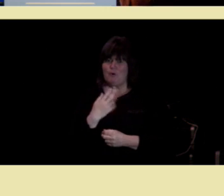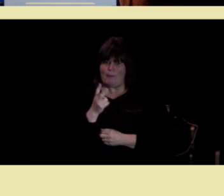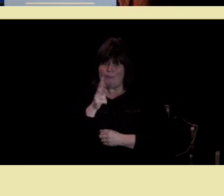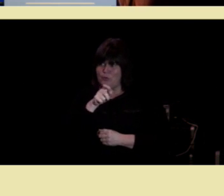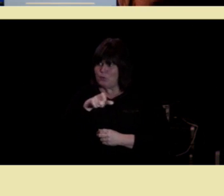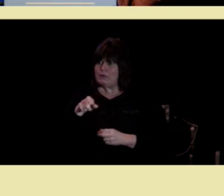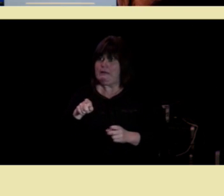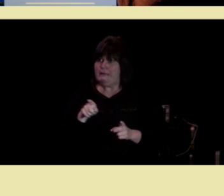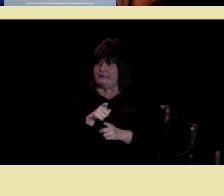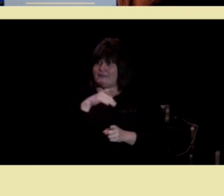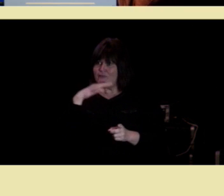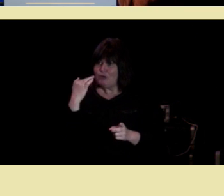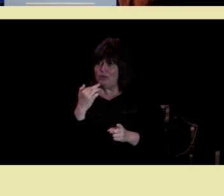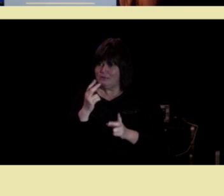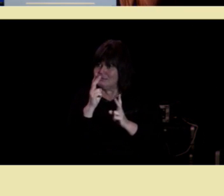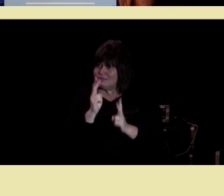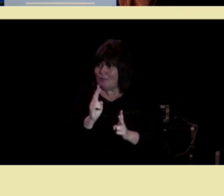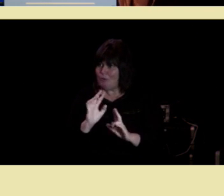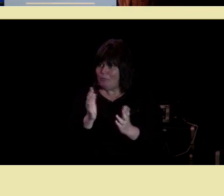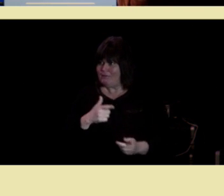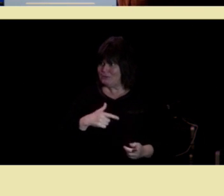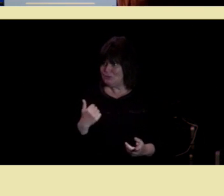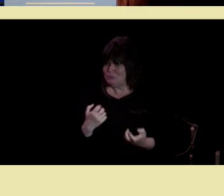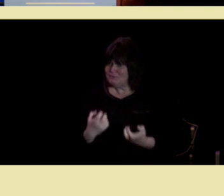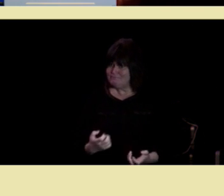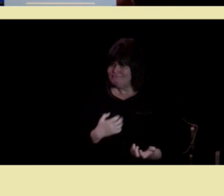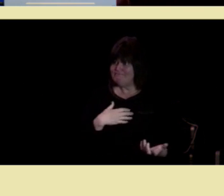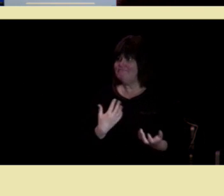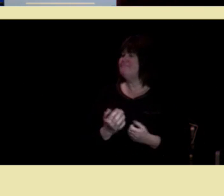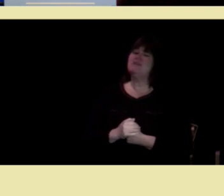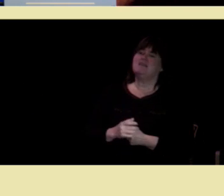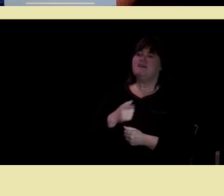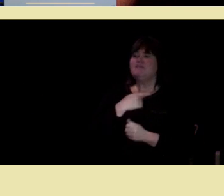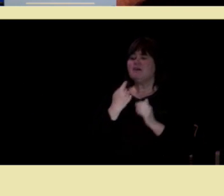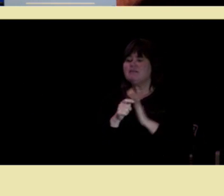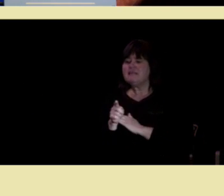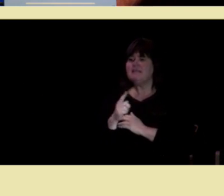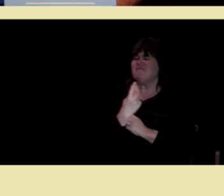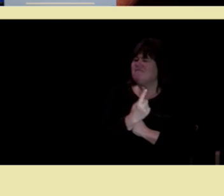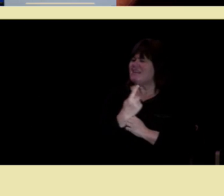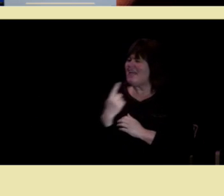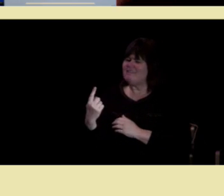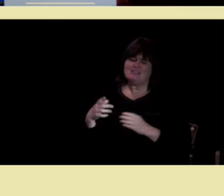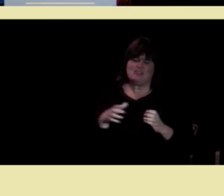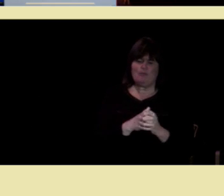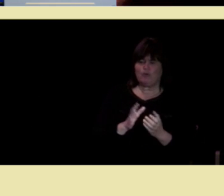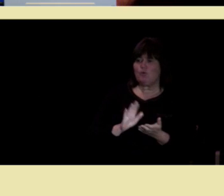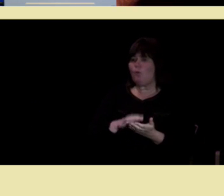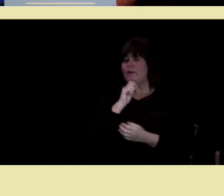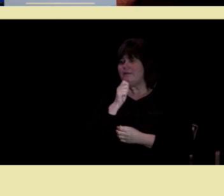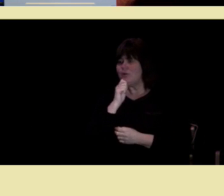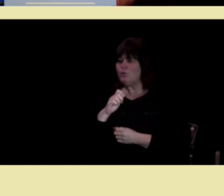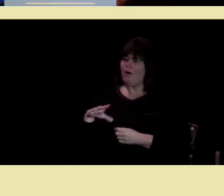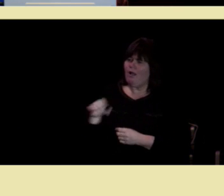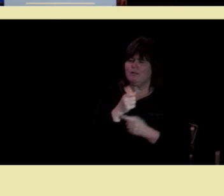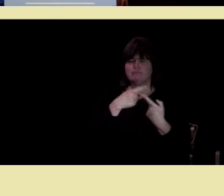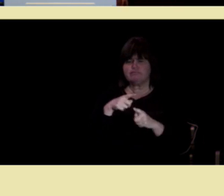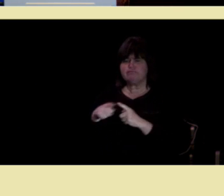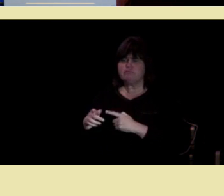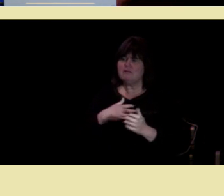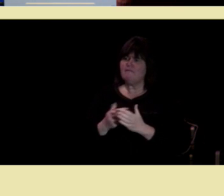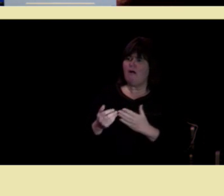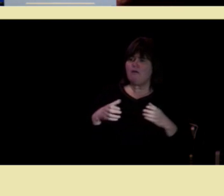har de samme opplevelsene. Så nå har vi vært inne i hvert eneste møte, intervjuet alle de ulike faggruppene,